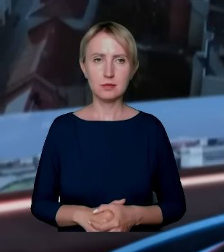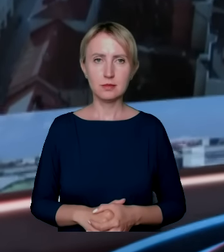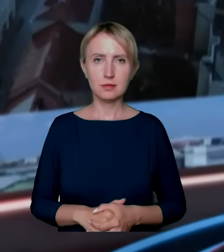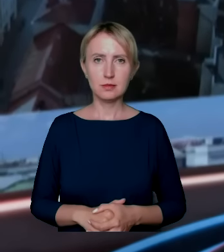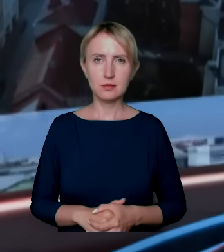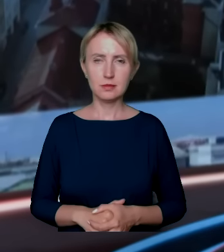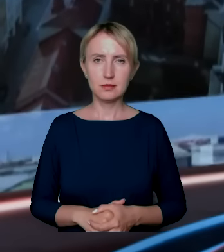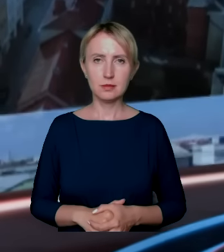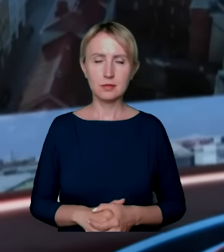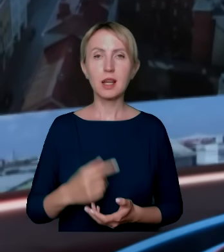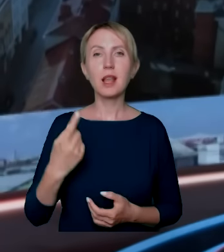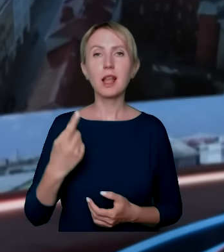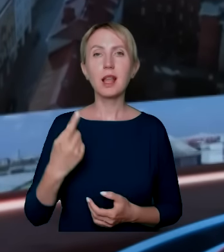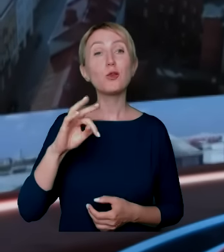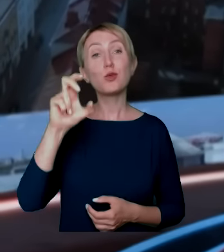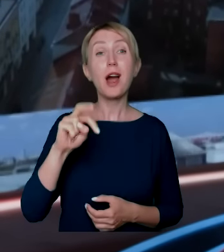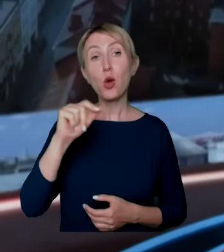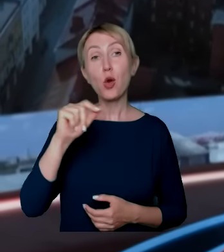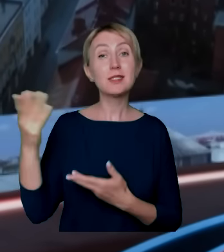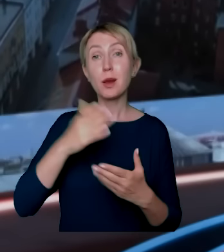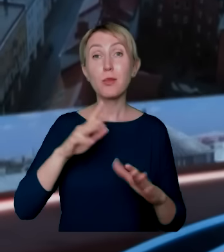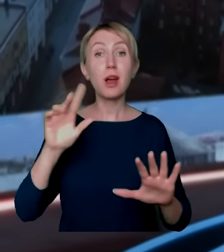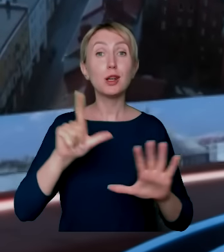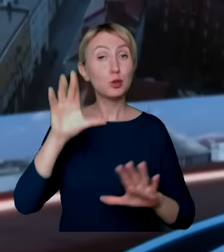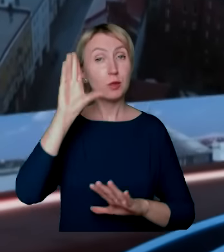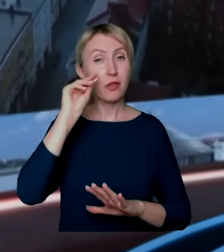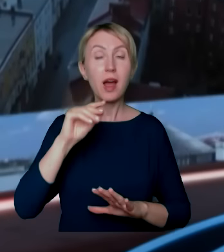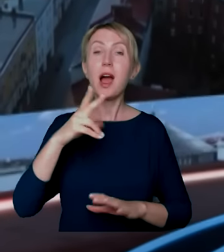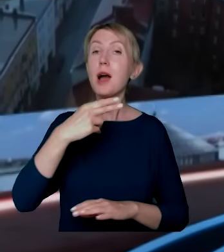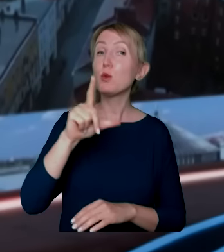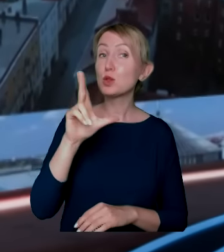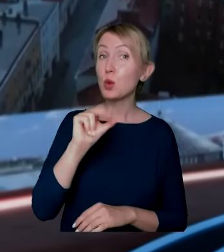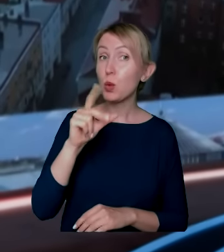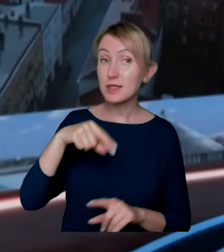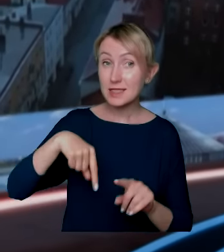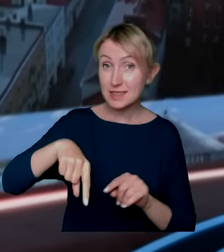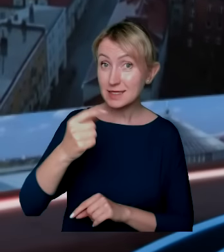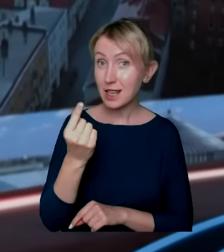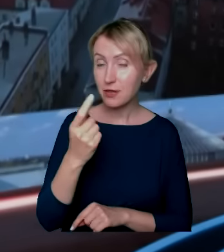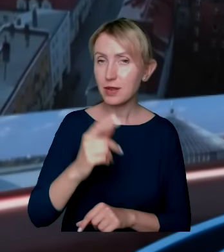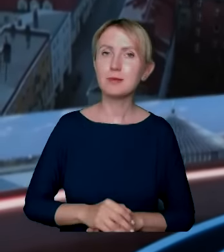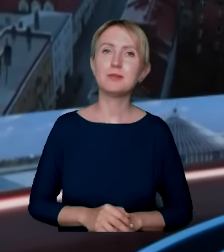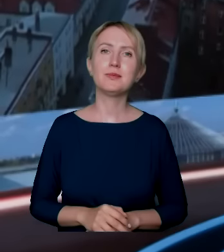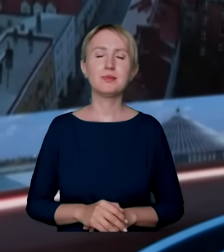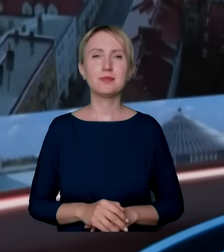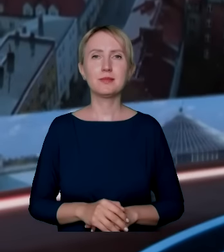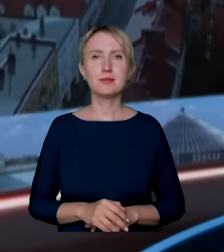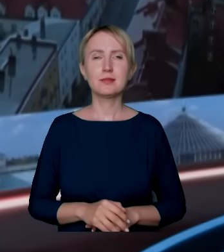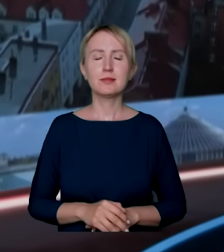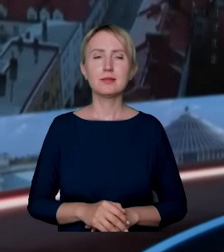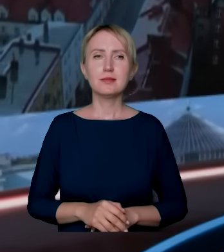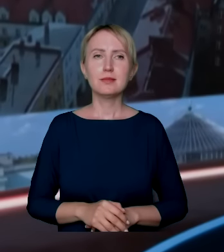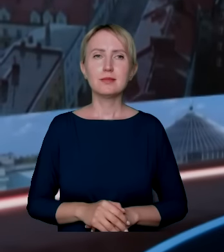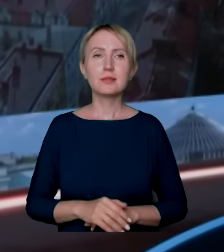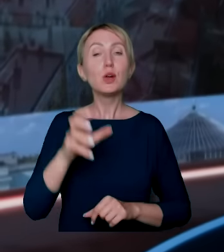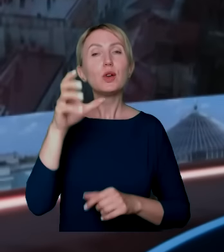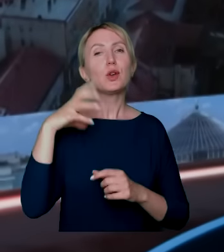Danuta Cholecka zaprasza na 19, a Miłosz Kłeczek już za chwilę. Jednym z jego gości będzie Maciej Świrski, przewodniczący